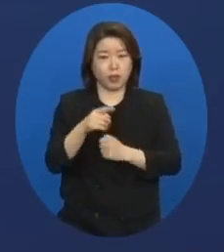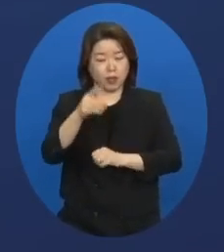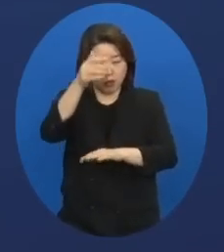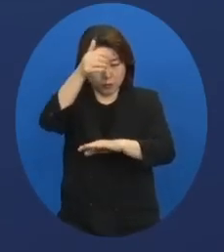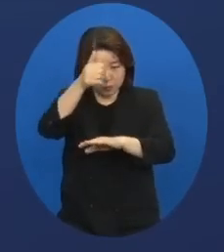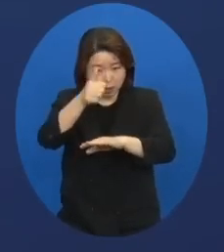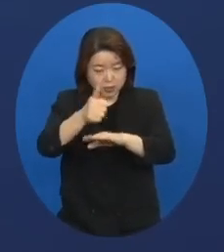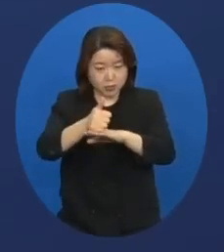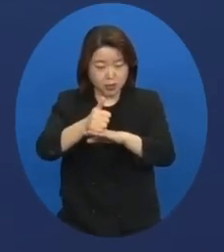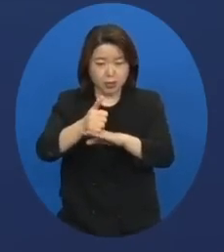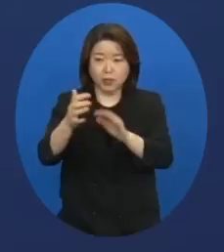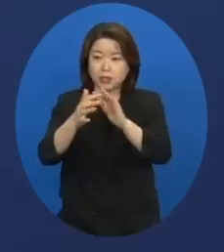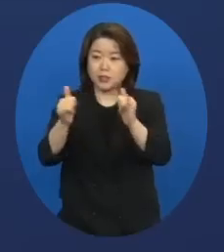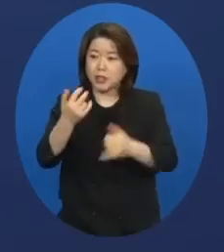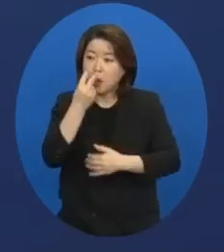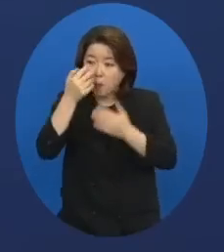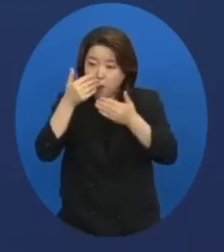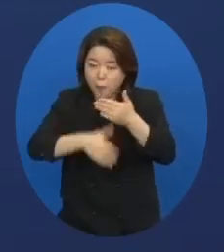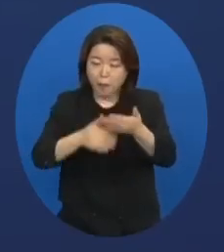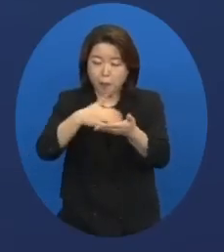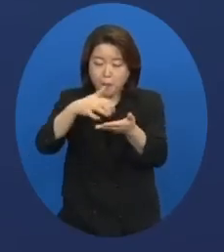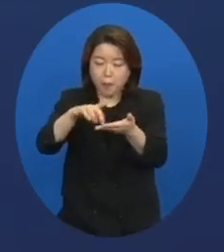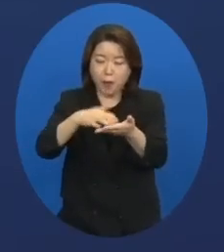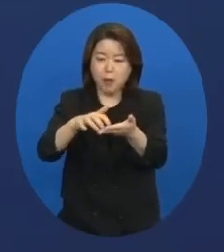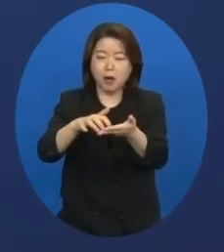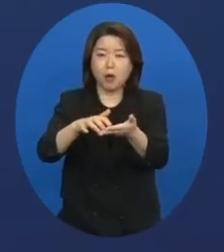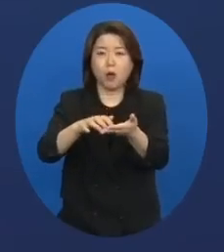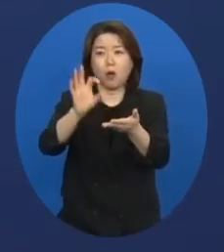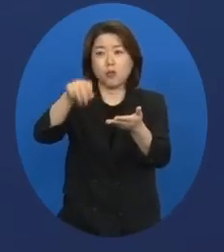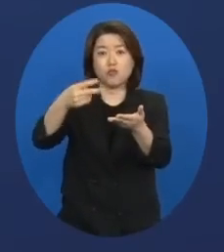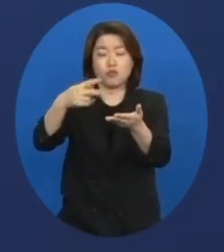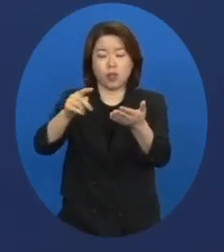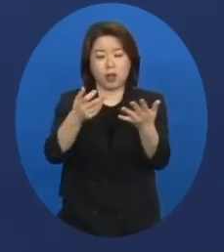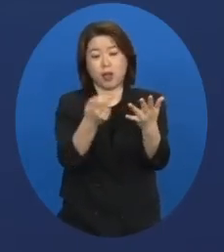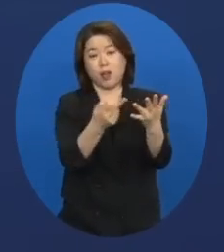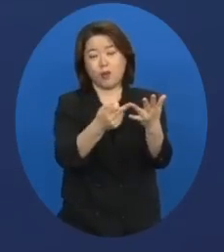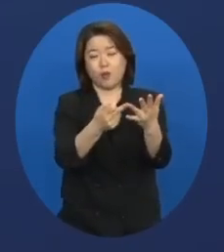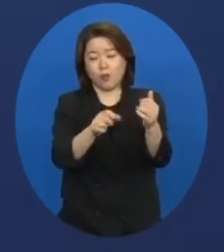해보면 항상 유다 지파가 사람이 가장 많습니다.